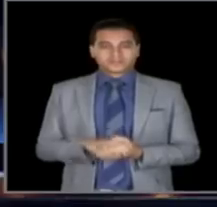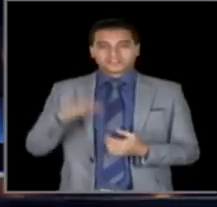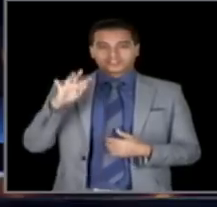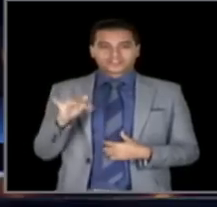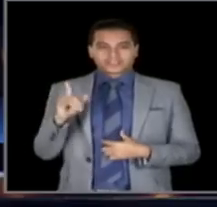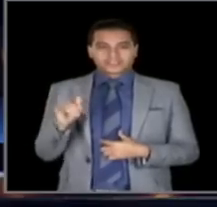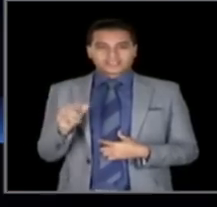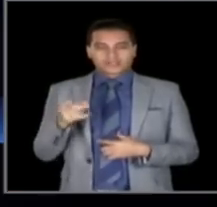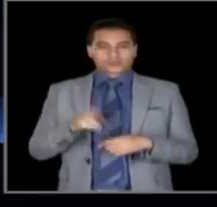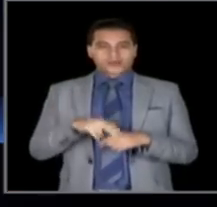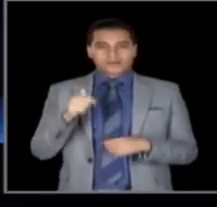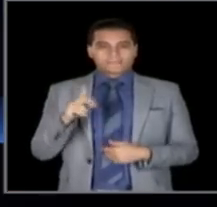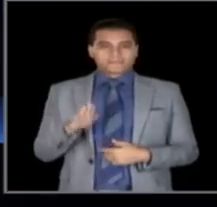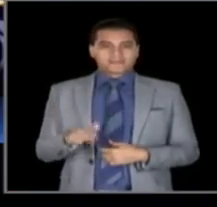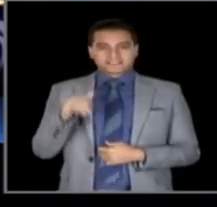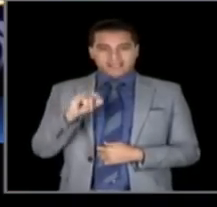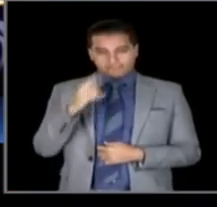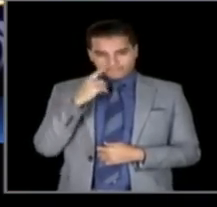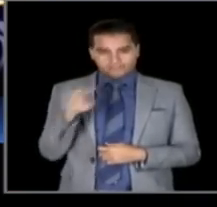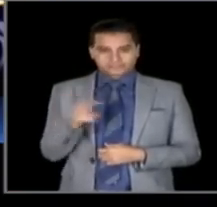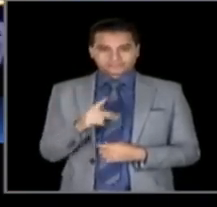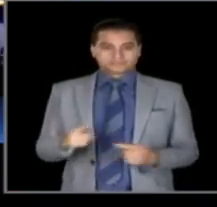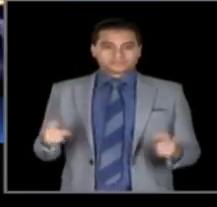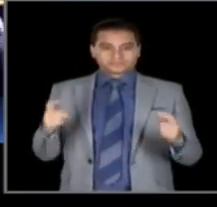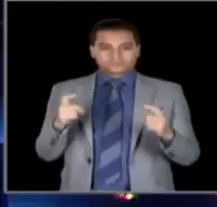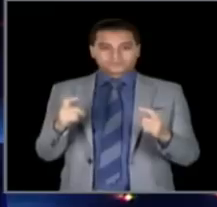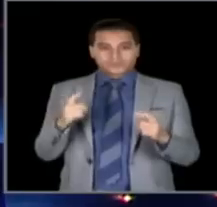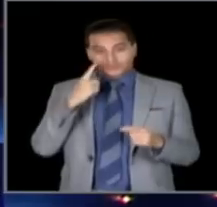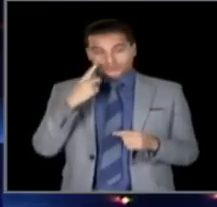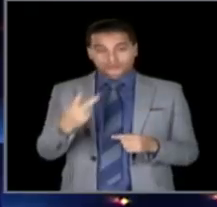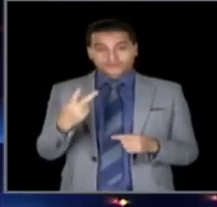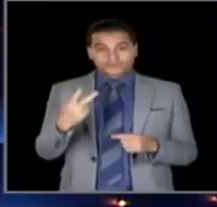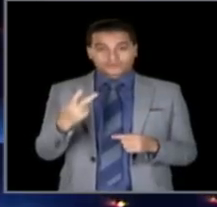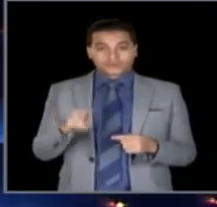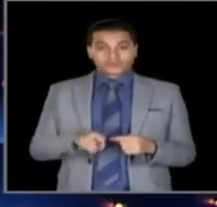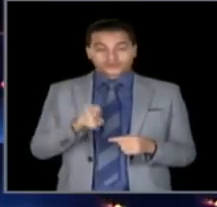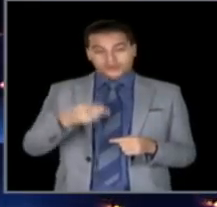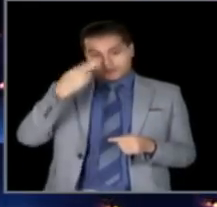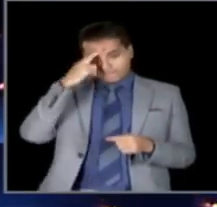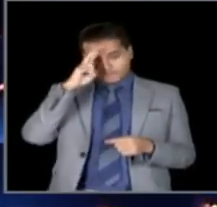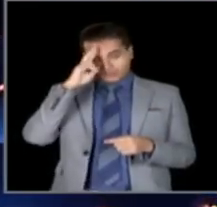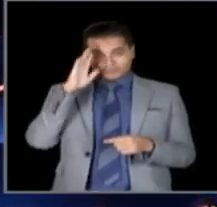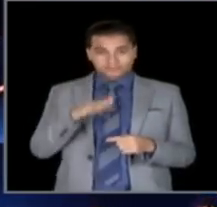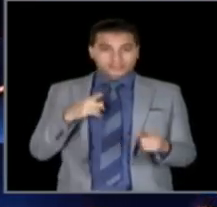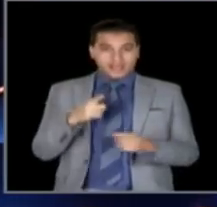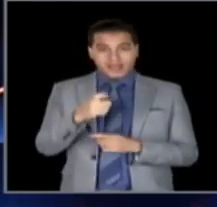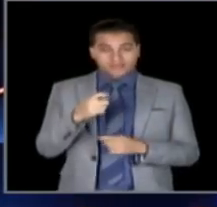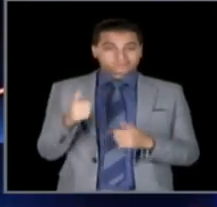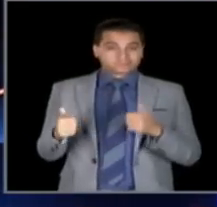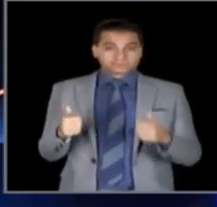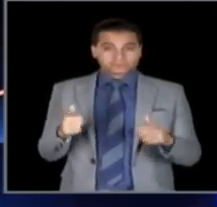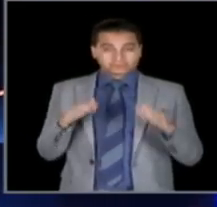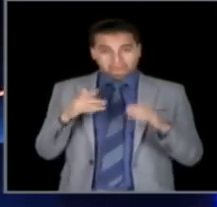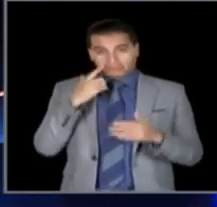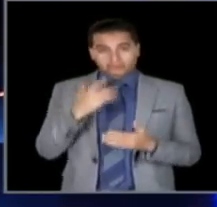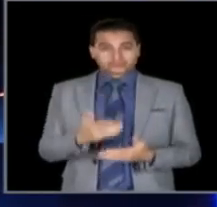شيرين وابتسام، ابتسام وشيرين، وهنشوف مين اللي هيحرز